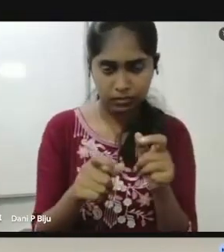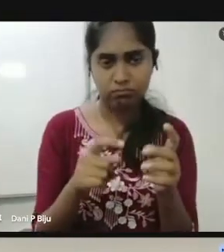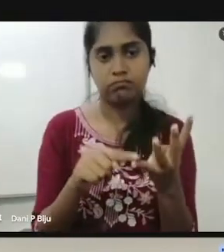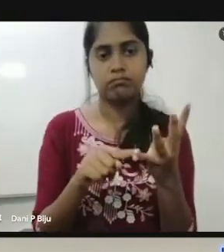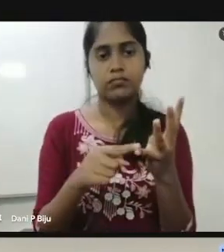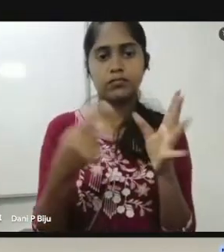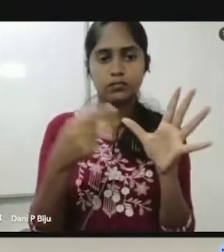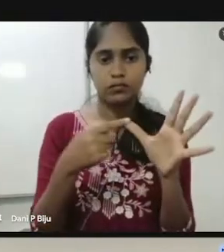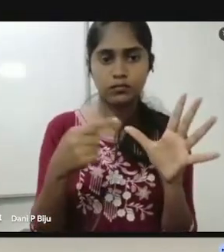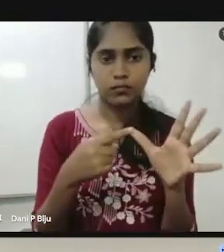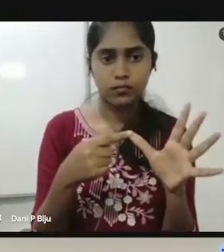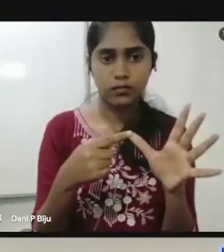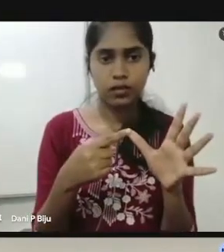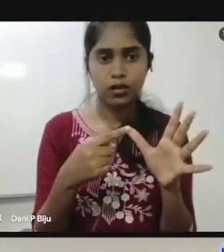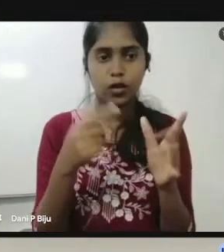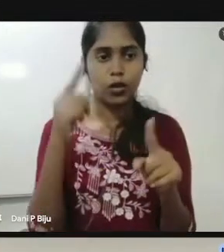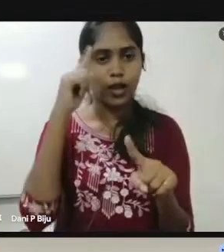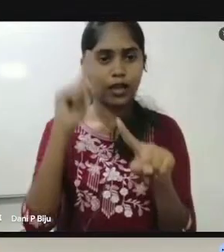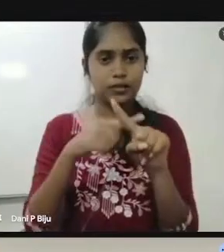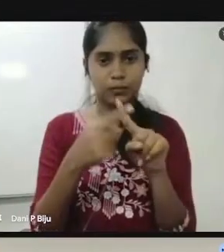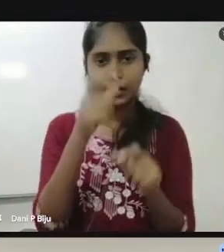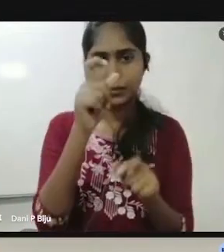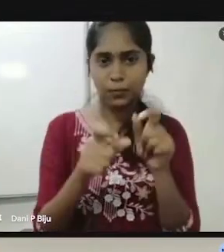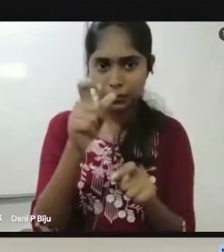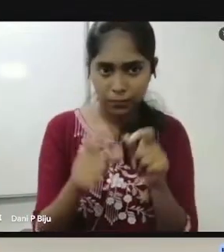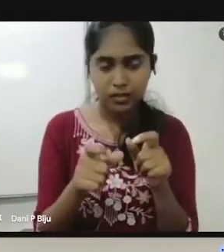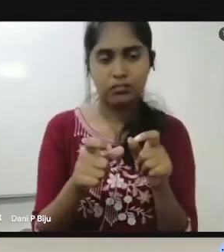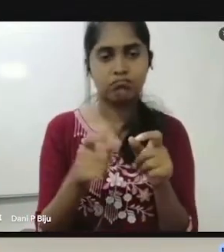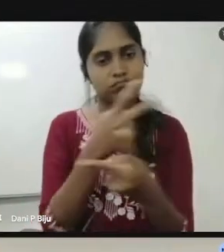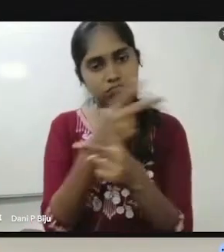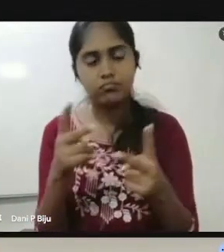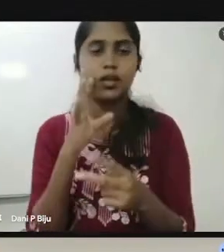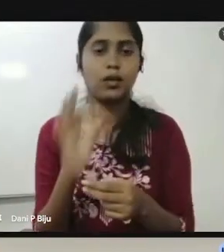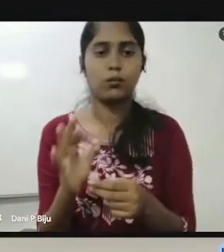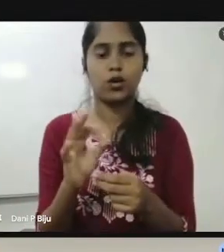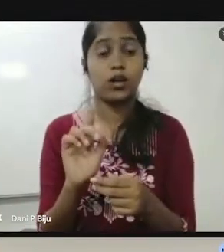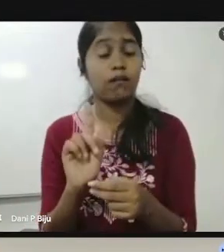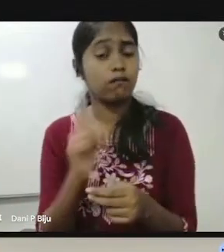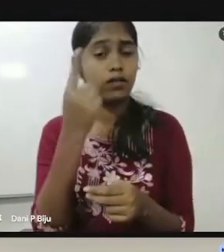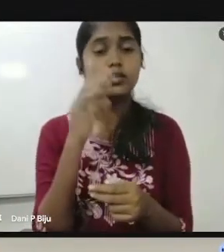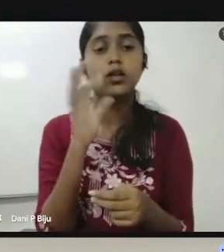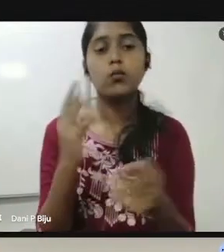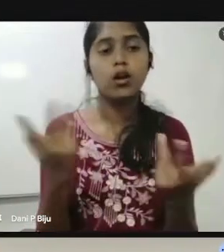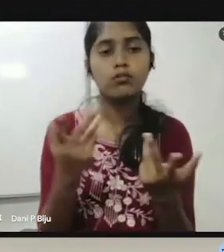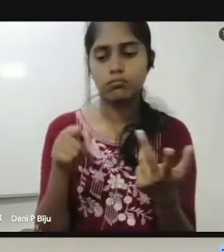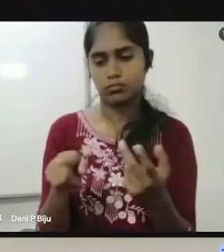ഉണ്ട്. പക്ഷെ ഏറ്റവും ഇമ്പോർട്ടന്റ് ആ യൂസ് ചെയ്യുന്ന ആളും അവരുടെ ഫാമിലിയുടെ ഇൻവോൾവ്മെന്റ് ആണ്.